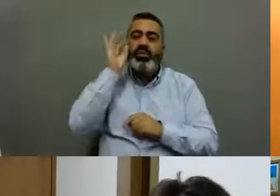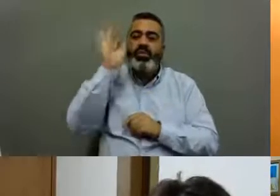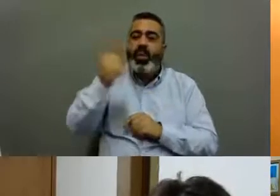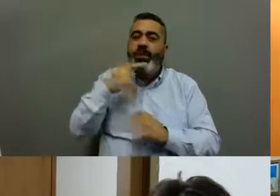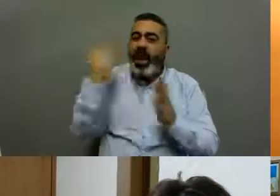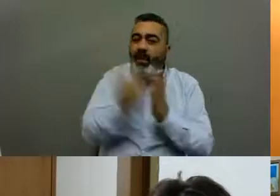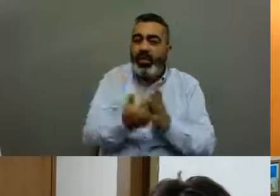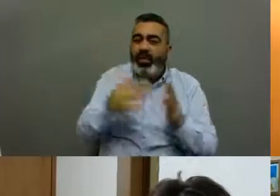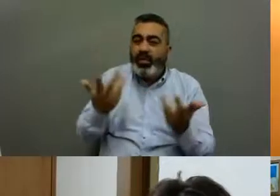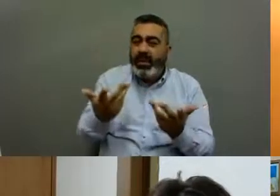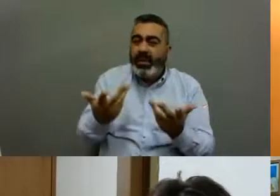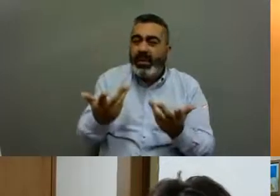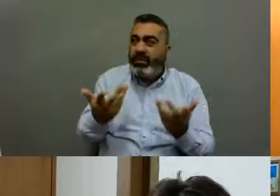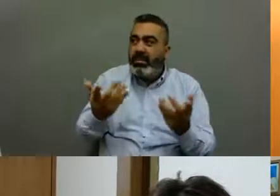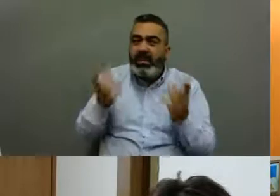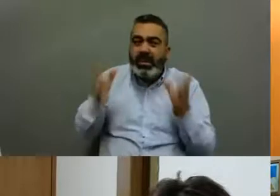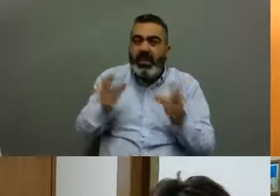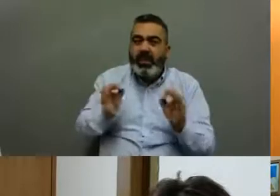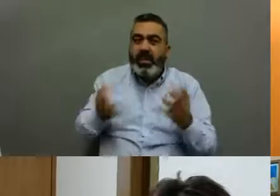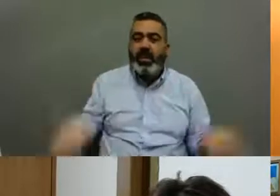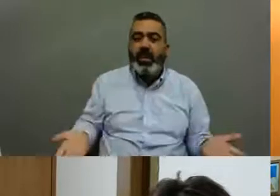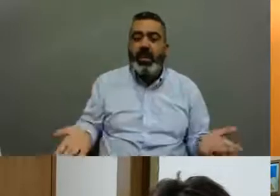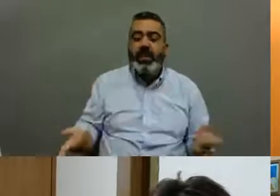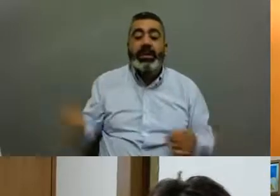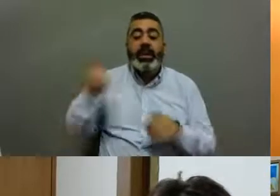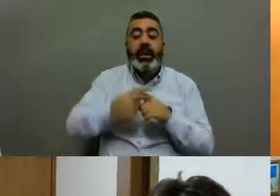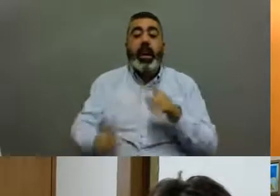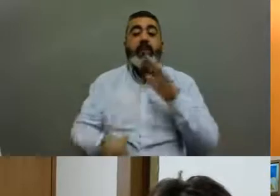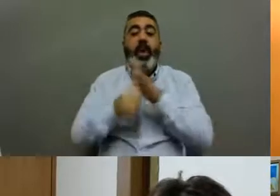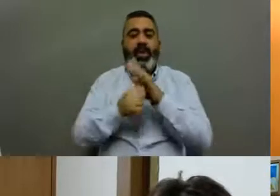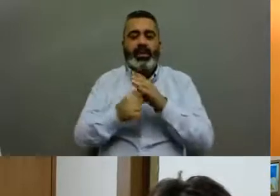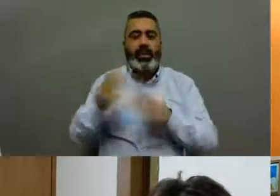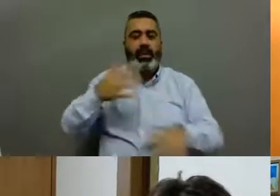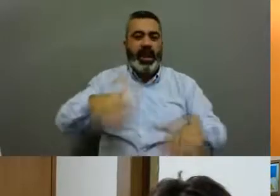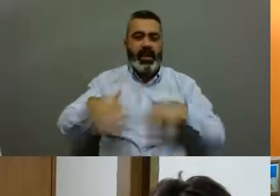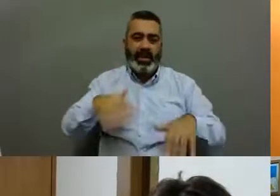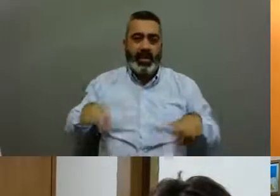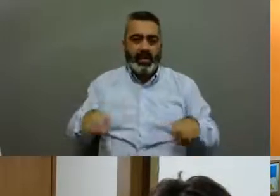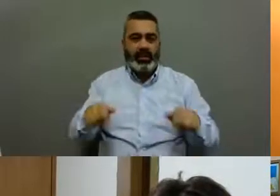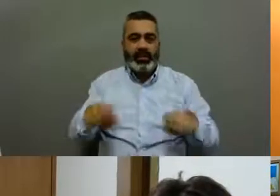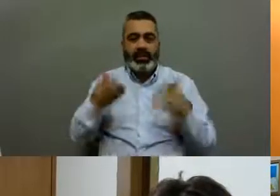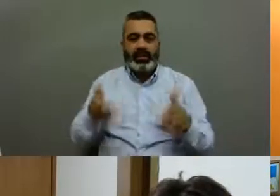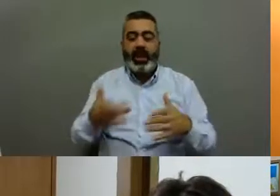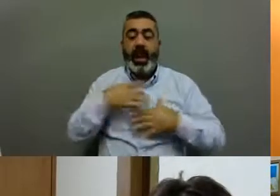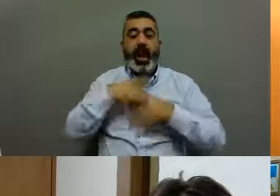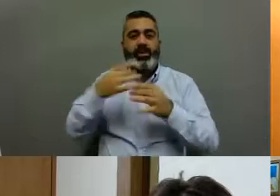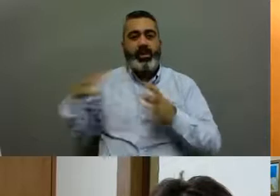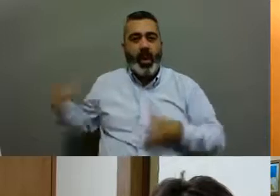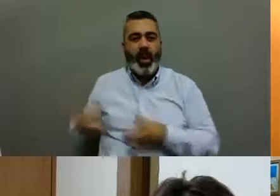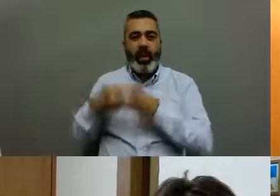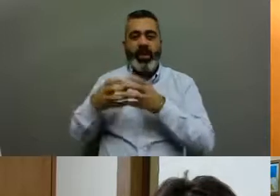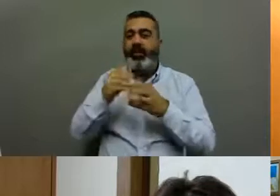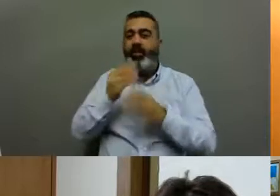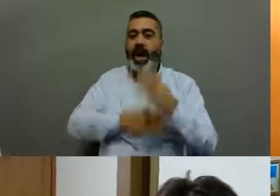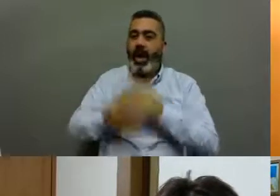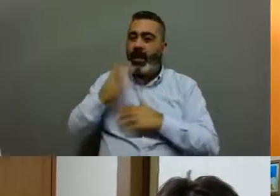αυτονόητο. Και ως πρόεδρος του Συλλόγου Παραπληγικών, εκπροσωπώντας και μια ομάδα ανθρώπων με παρόμοια αναπηρία με